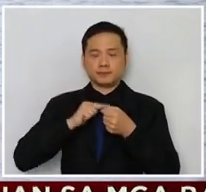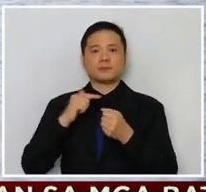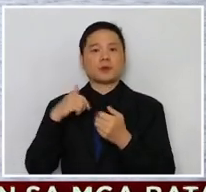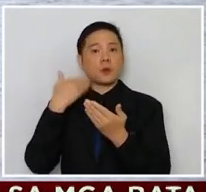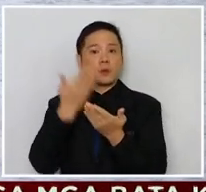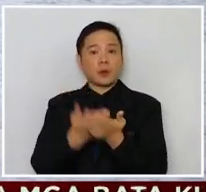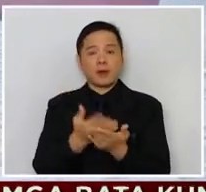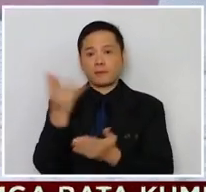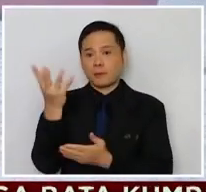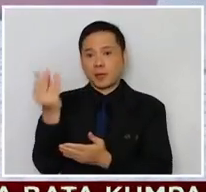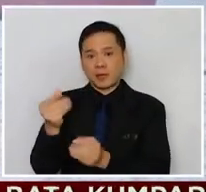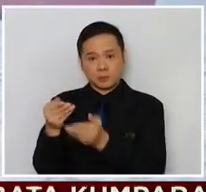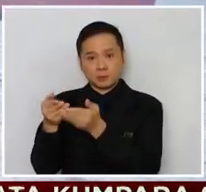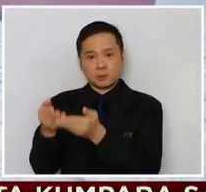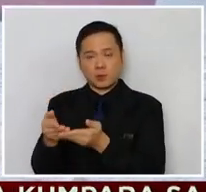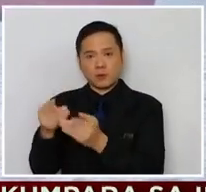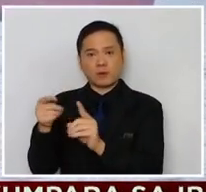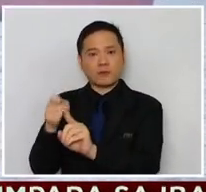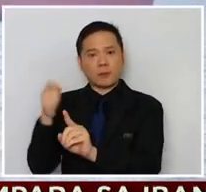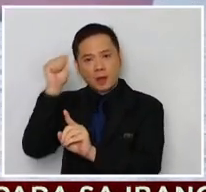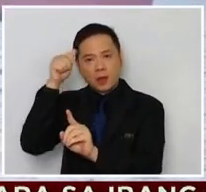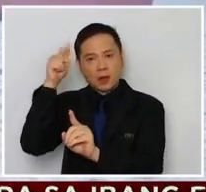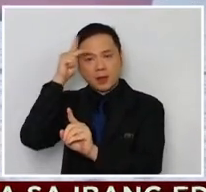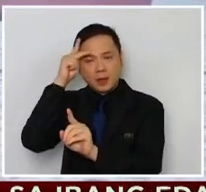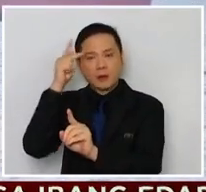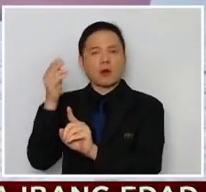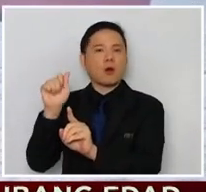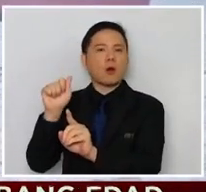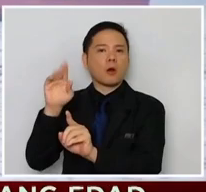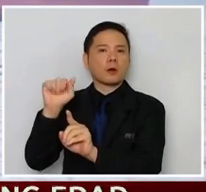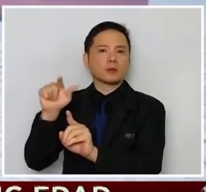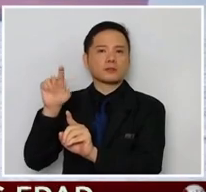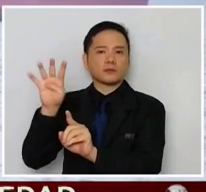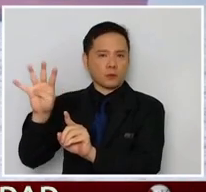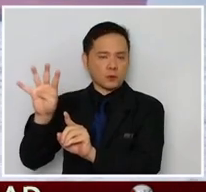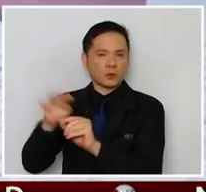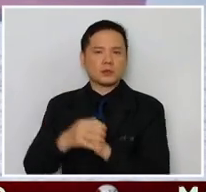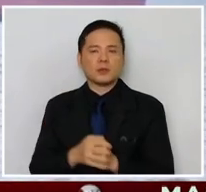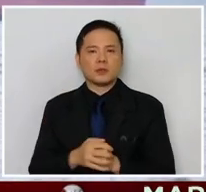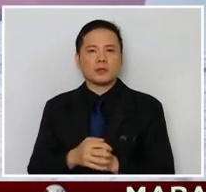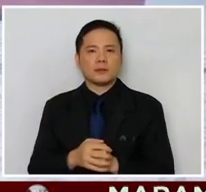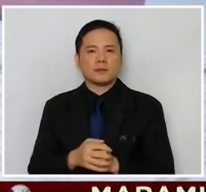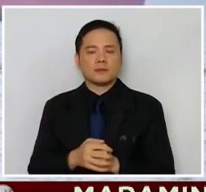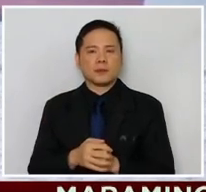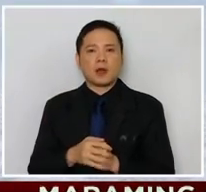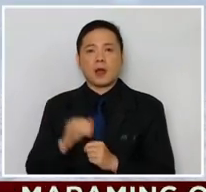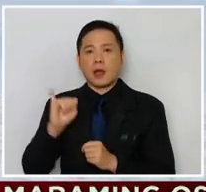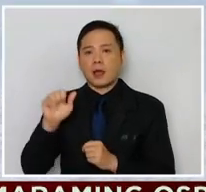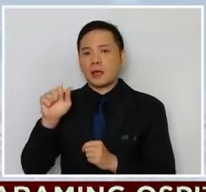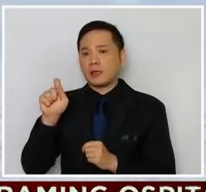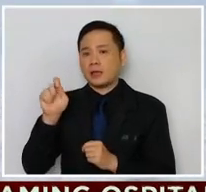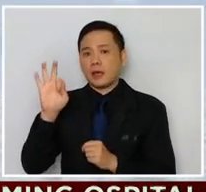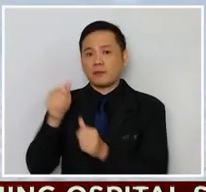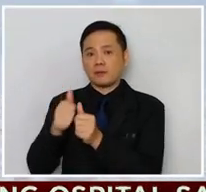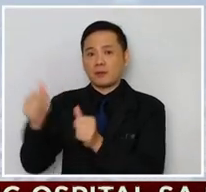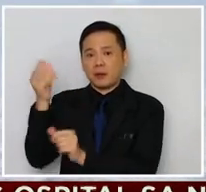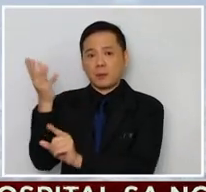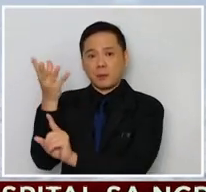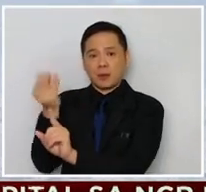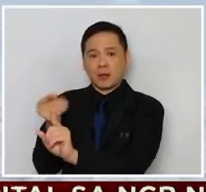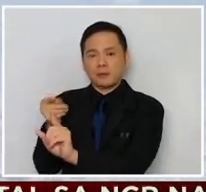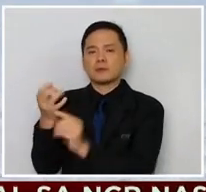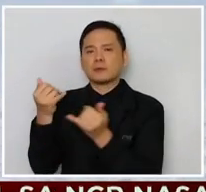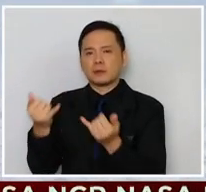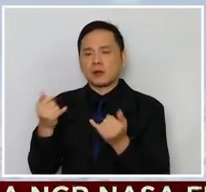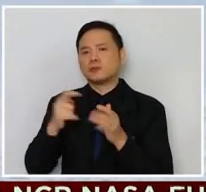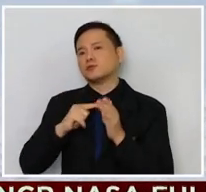sa Katiklan sa Aklan, lula ng 33 pasahero. Ayon sa Batangas IATF, nagsimula na sila mag-contact tracing